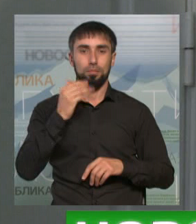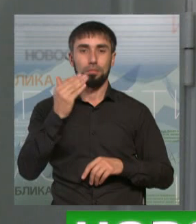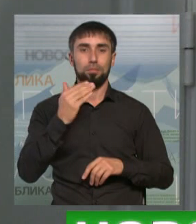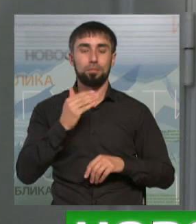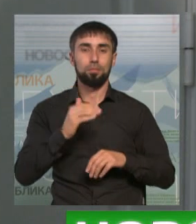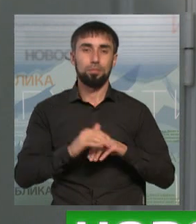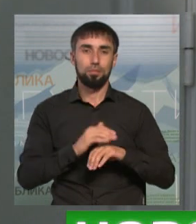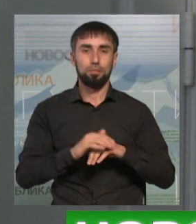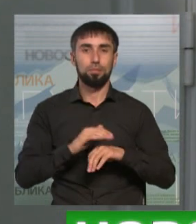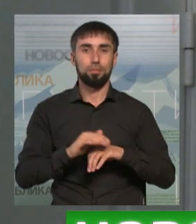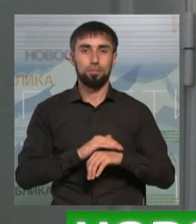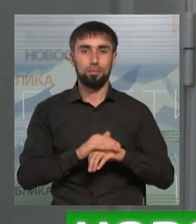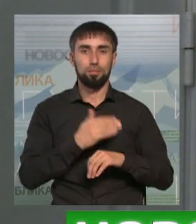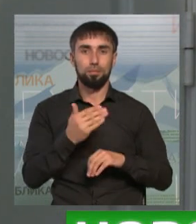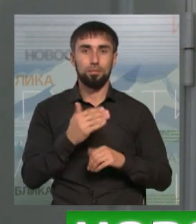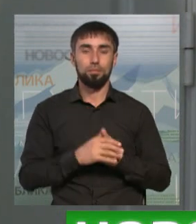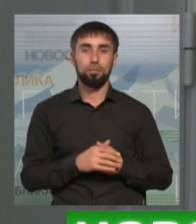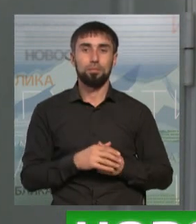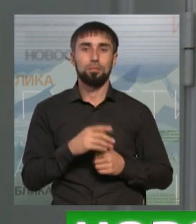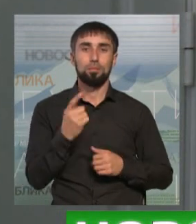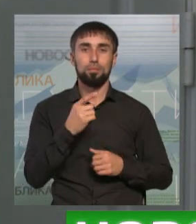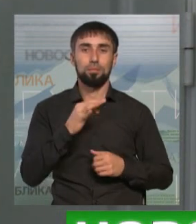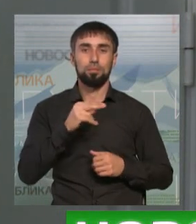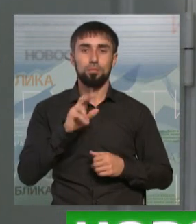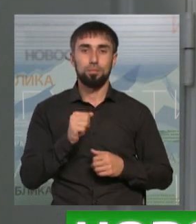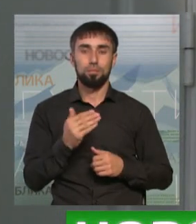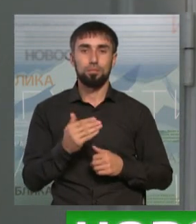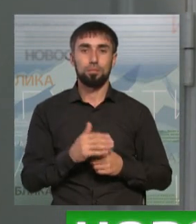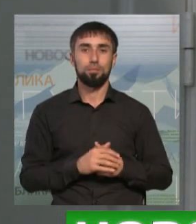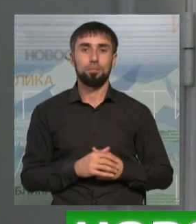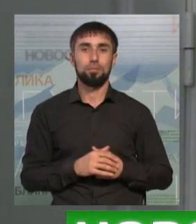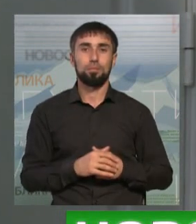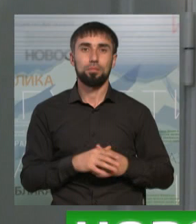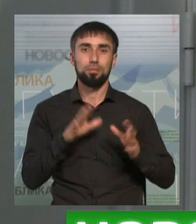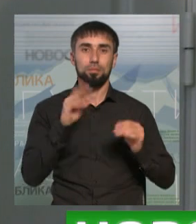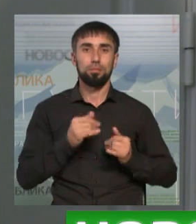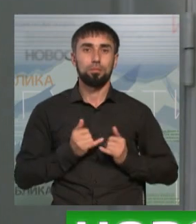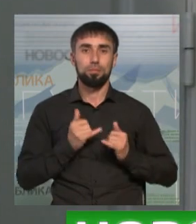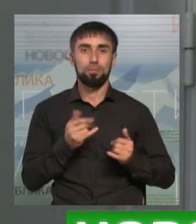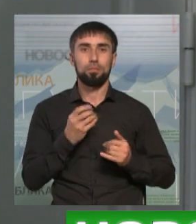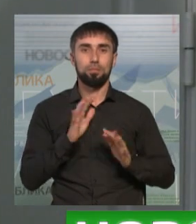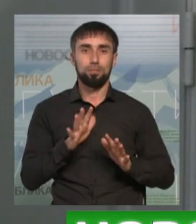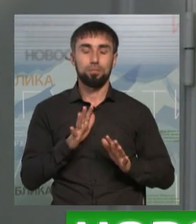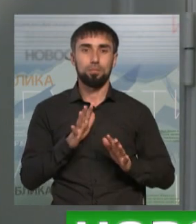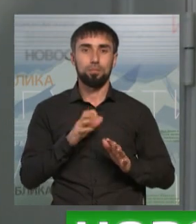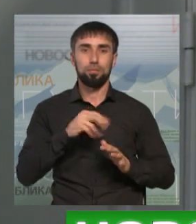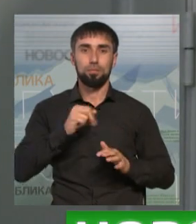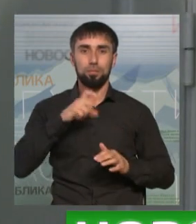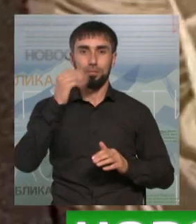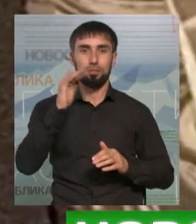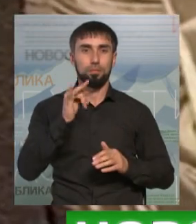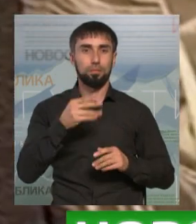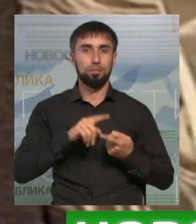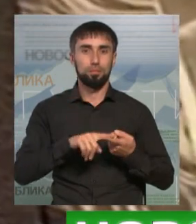Вот «Во имя Аллаха, во имя Бога и Пророка» – первая строчка. В этих строчках выражается все уважение не только к Всевышнему Аллаху, но и к